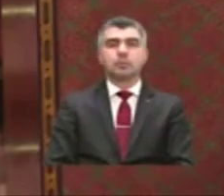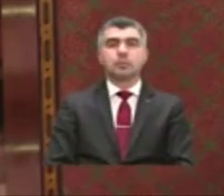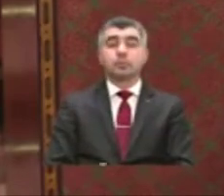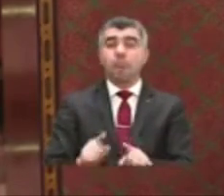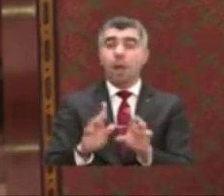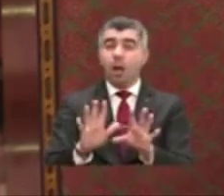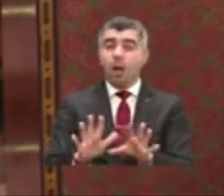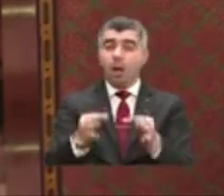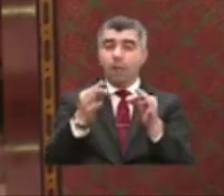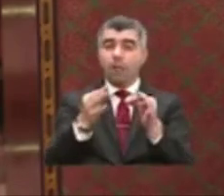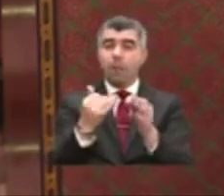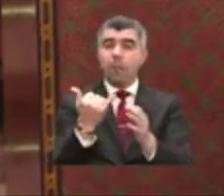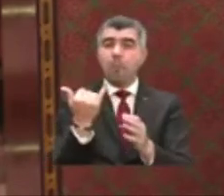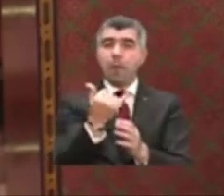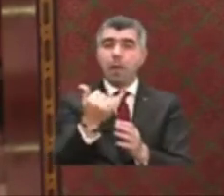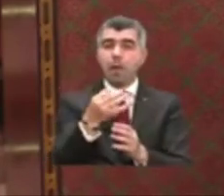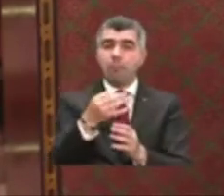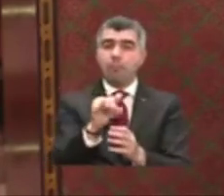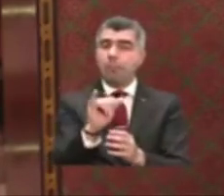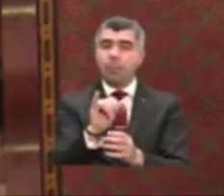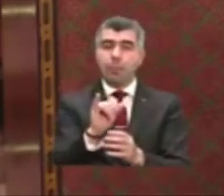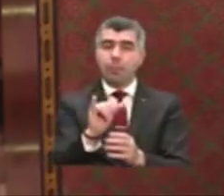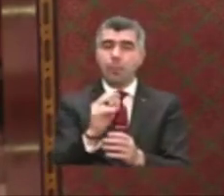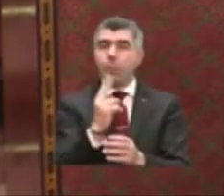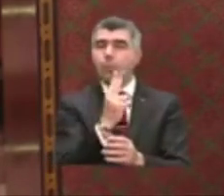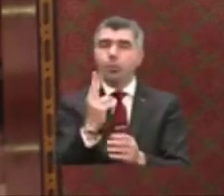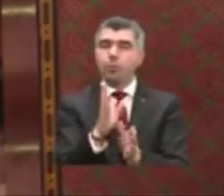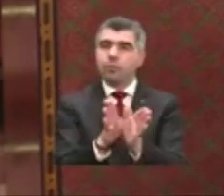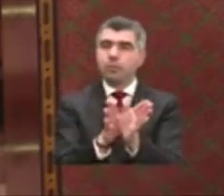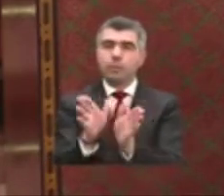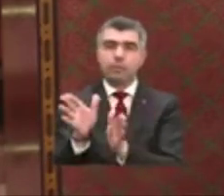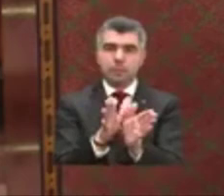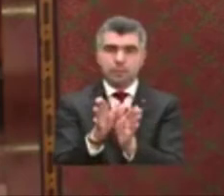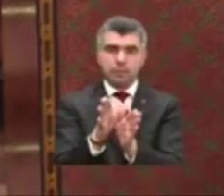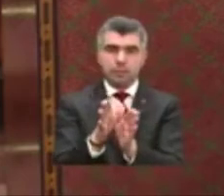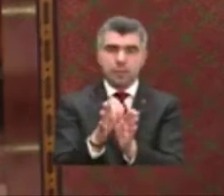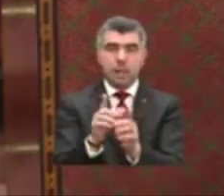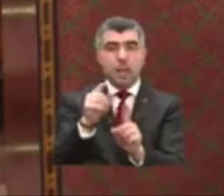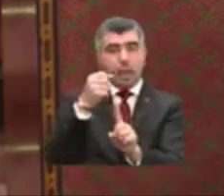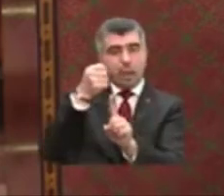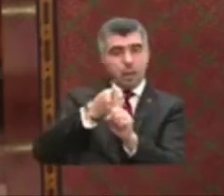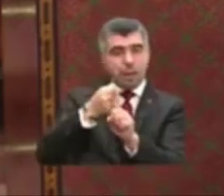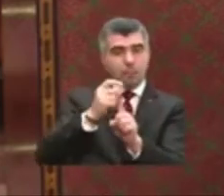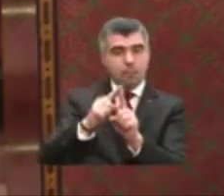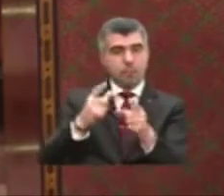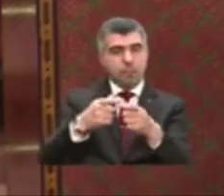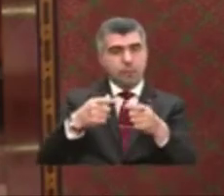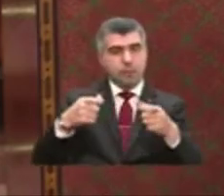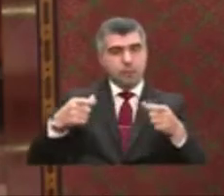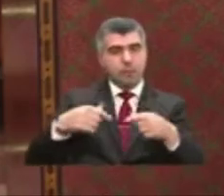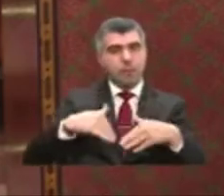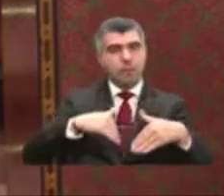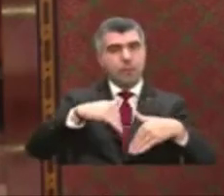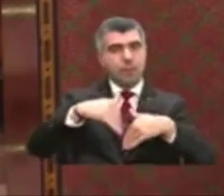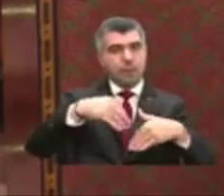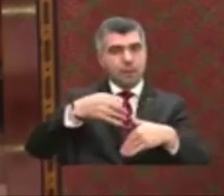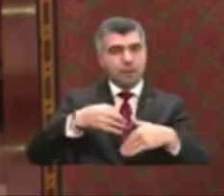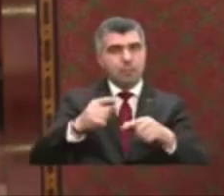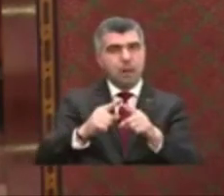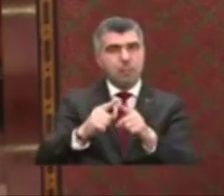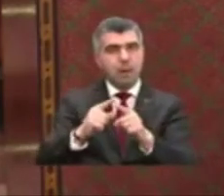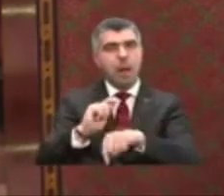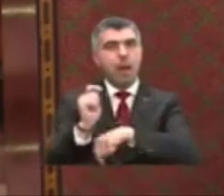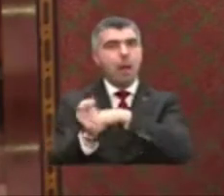من هذا الأمر كله اللي تنشتغلوا عليه هو جوج الأمور أساسية: العمل على توسيع هذه الشبكة الطرقية من جهة باش نفكوا العزلة على